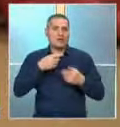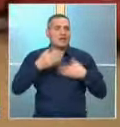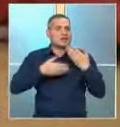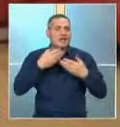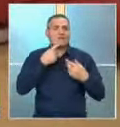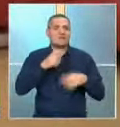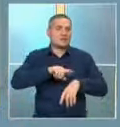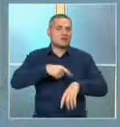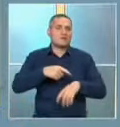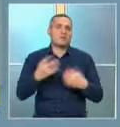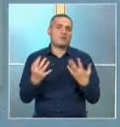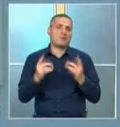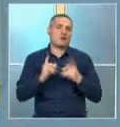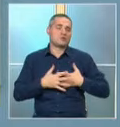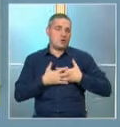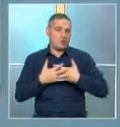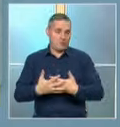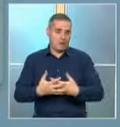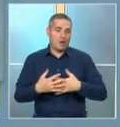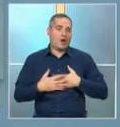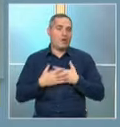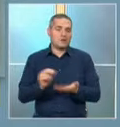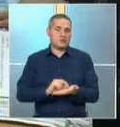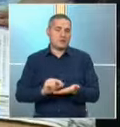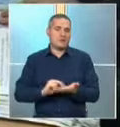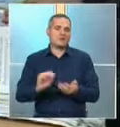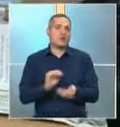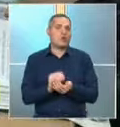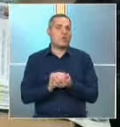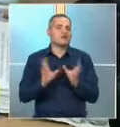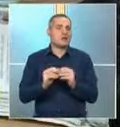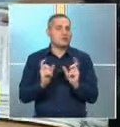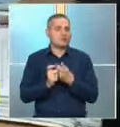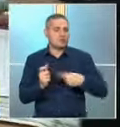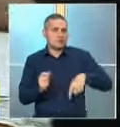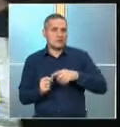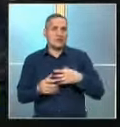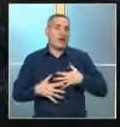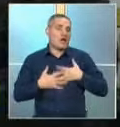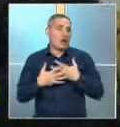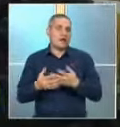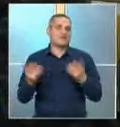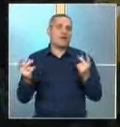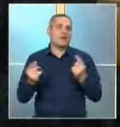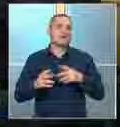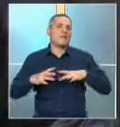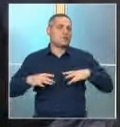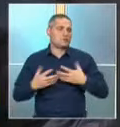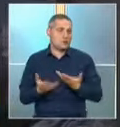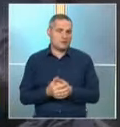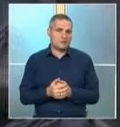за часовете по математика, които са и любими. Обича да пише домашните заедно с съучениците си. Харесва и игрите в